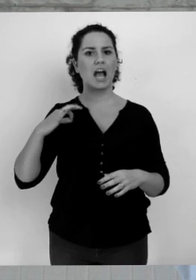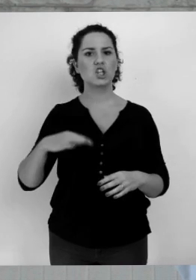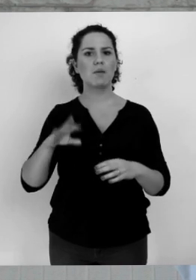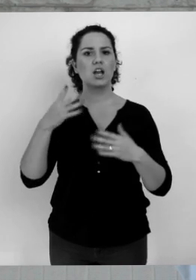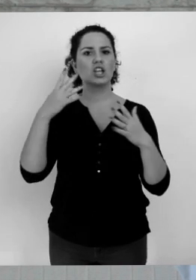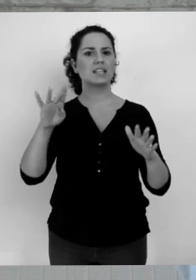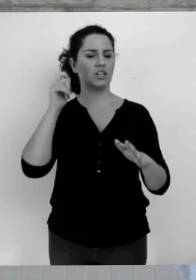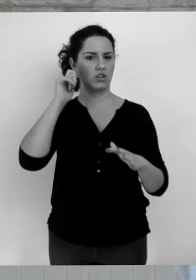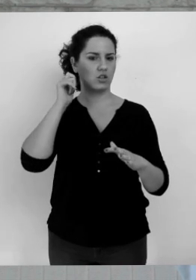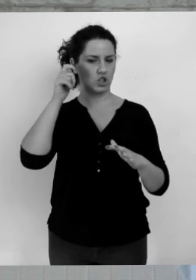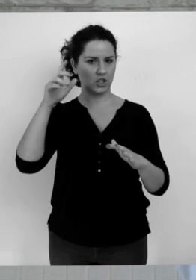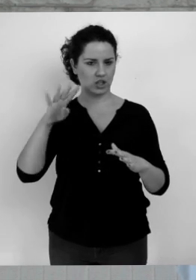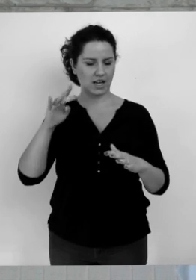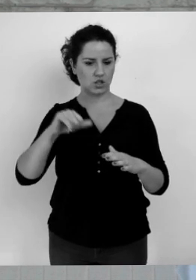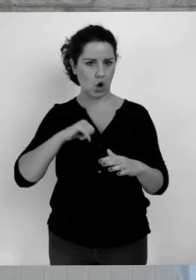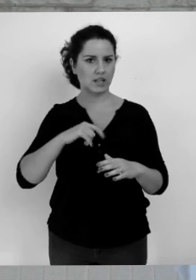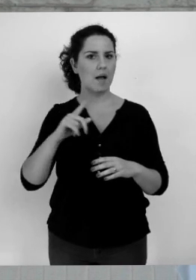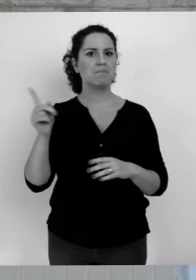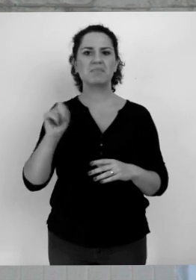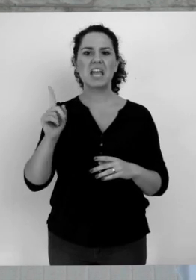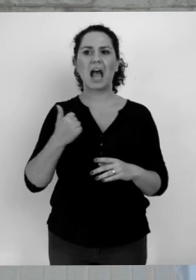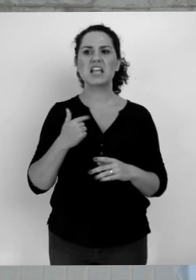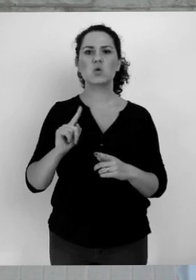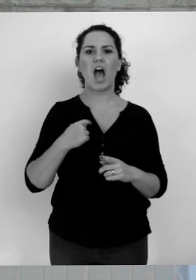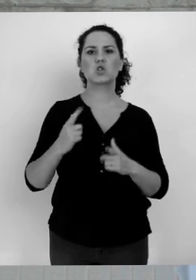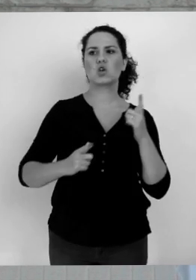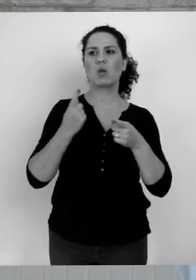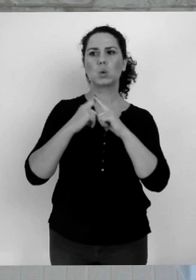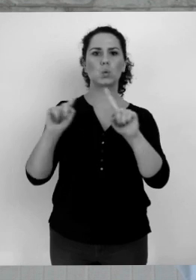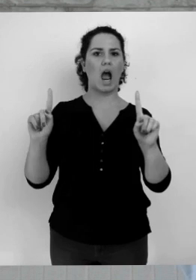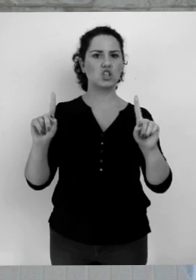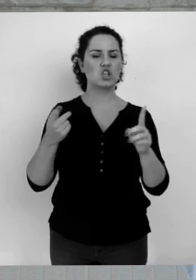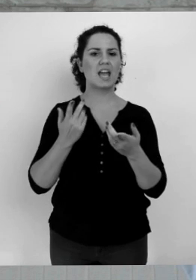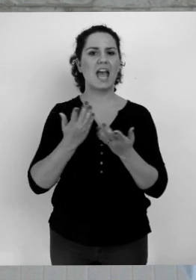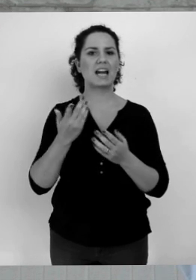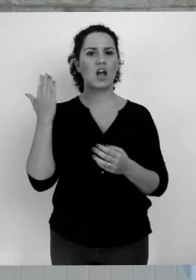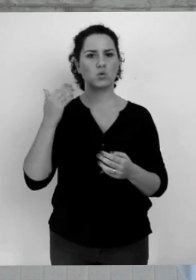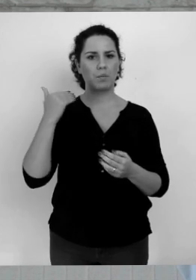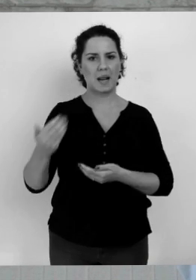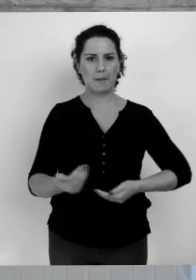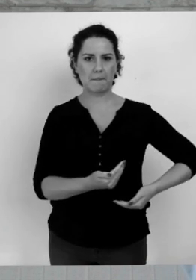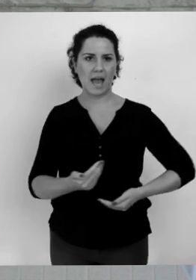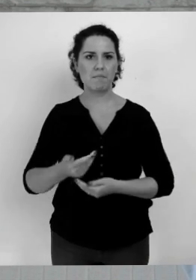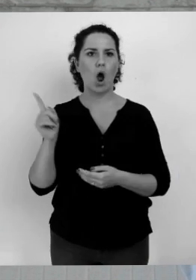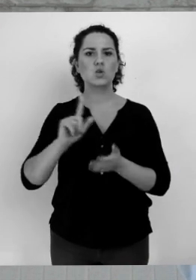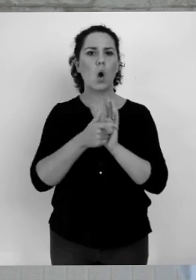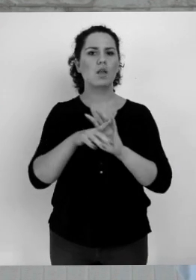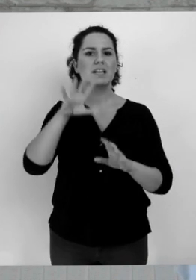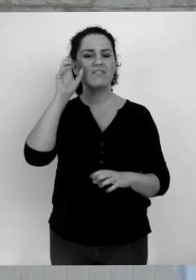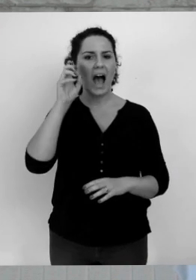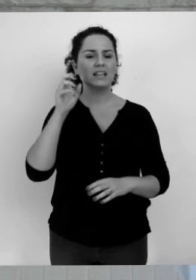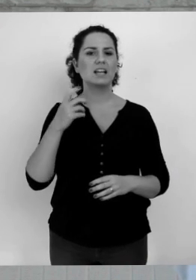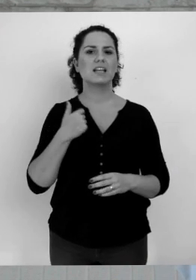ima 14 godina. Nikada nisu nas doživljavali drugačije. Jer kad su bili beba, oni su odmah